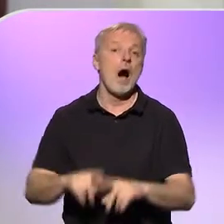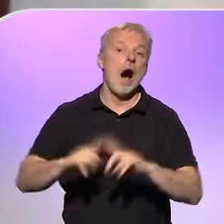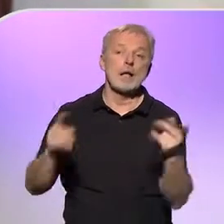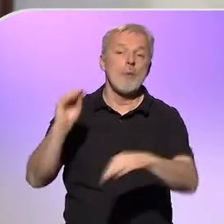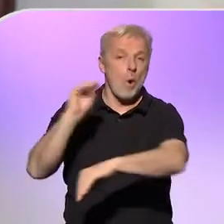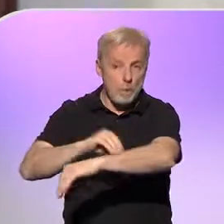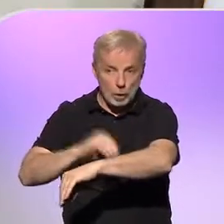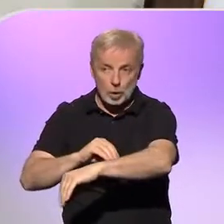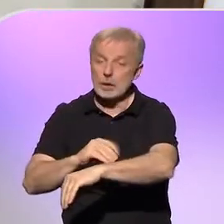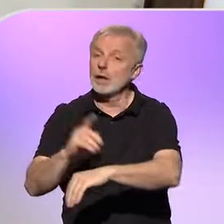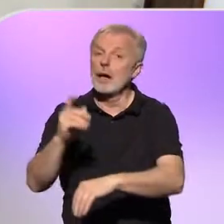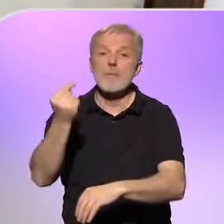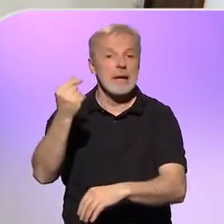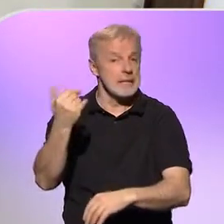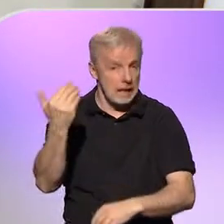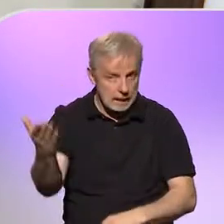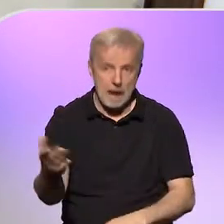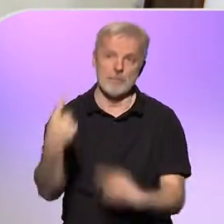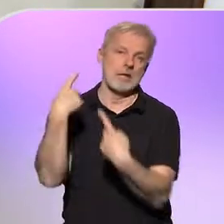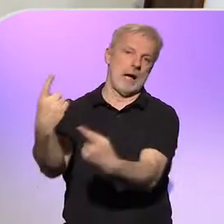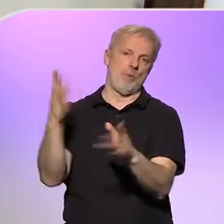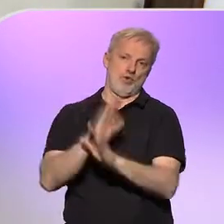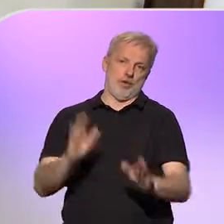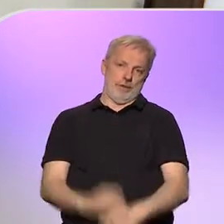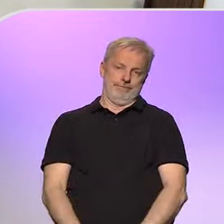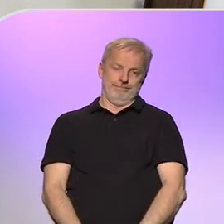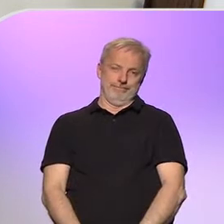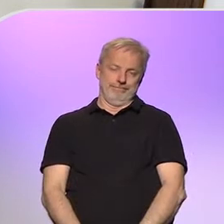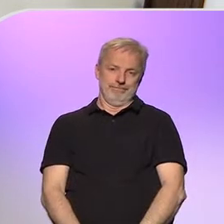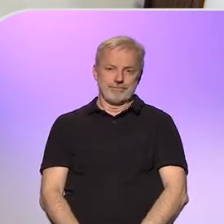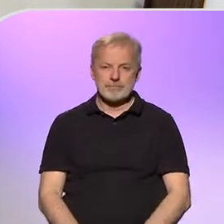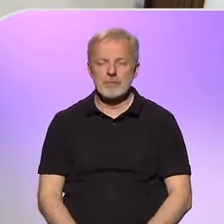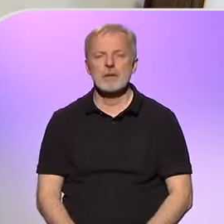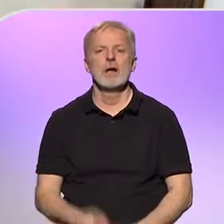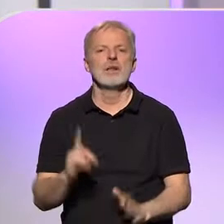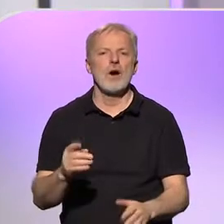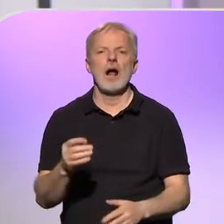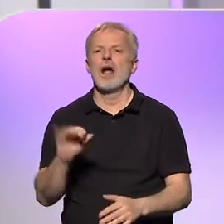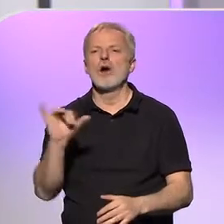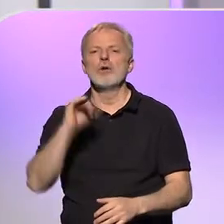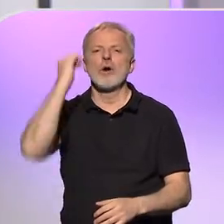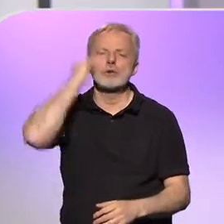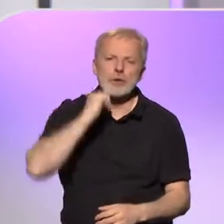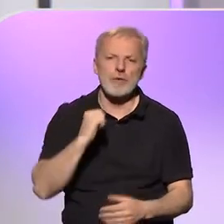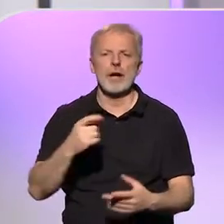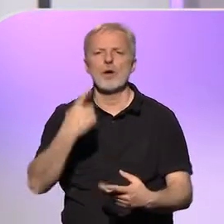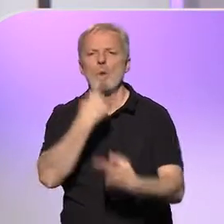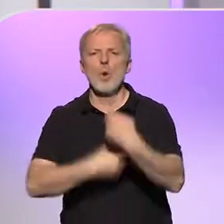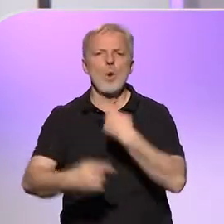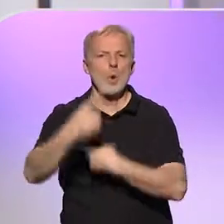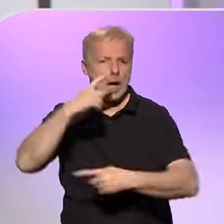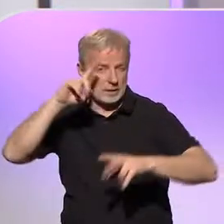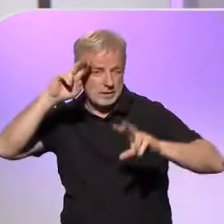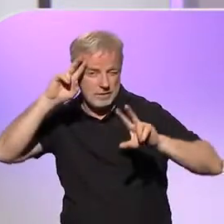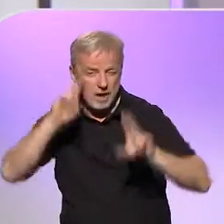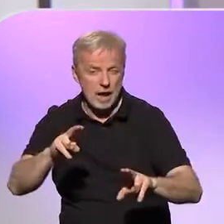neproplatí a vy se můžete rozhodnout, jestli to podstoupíte nebo ne. Mm-hmm. Co když si člověk úplně rozhodnout nemůže, je to nějaký závažný úraz,